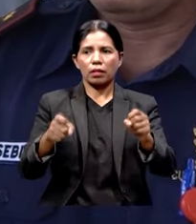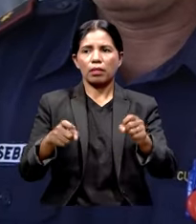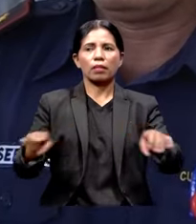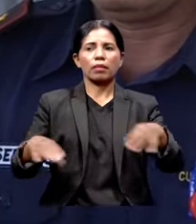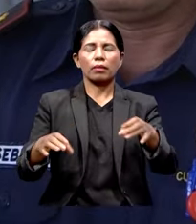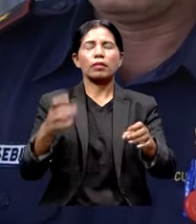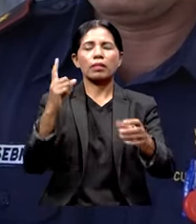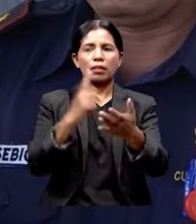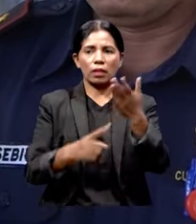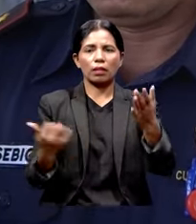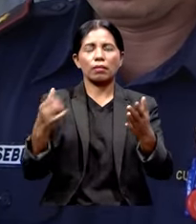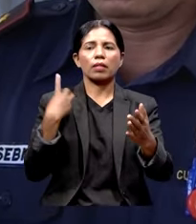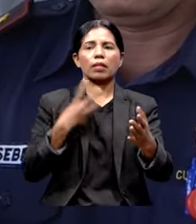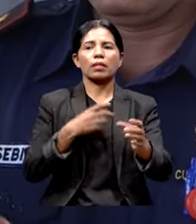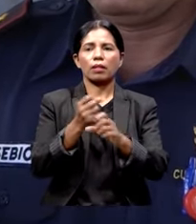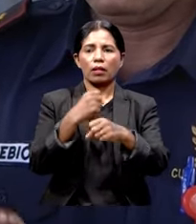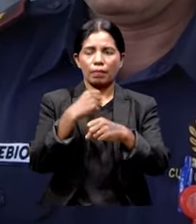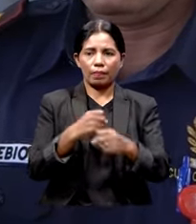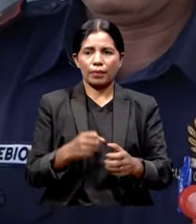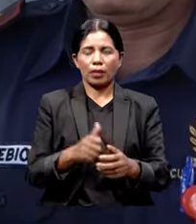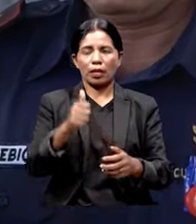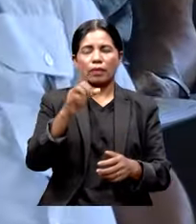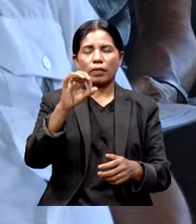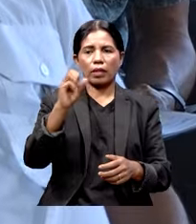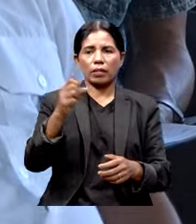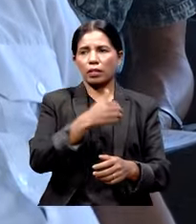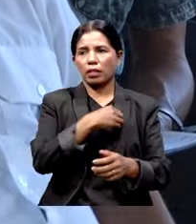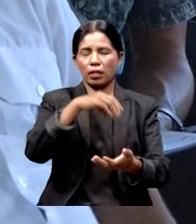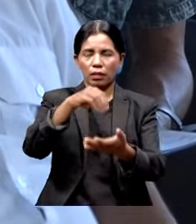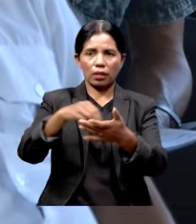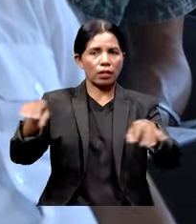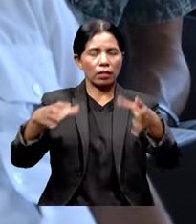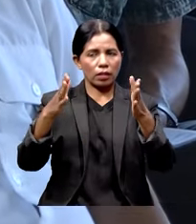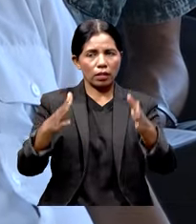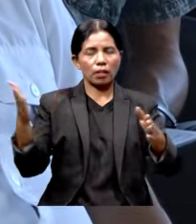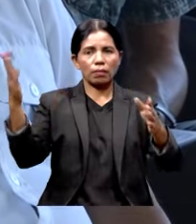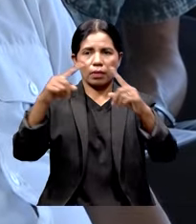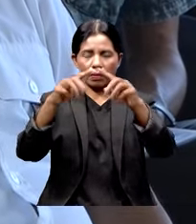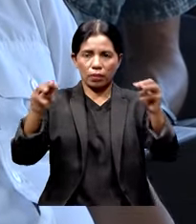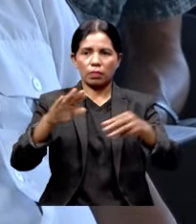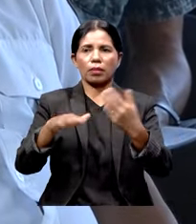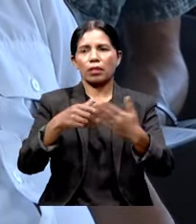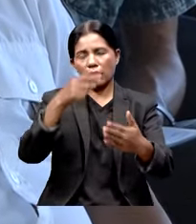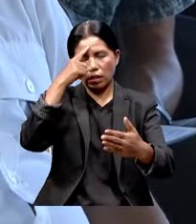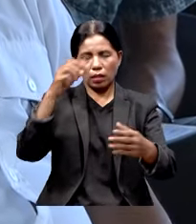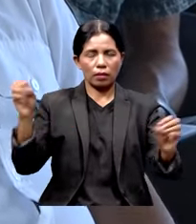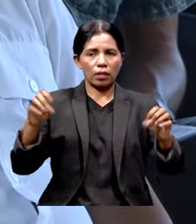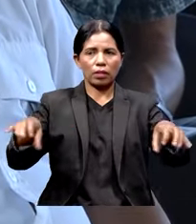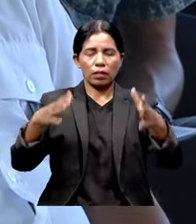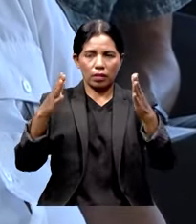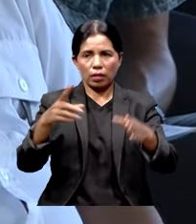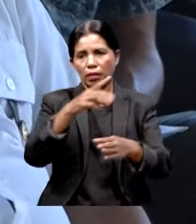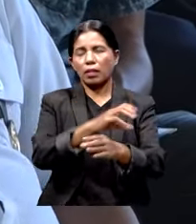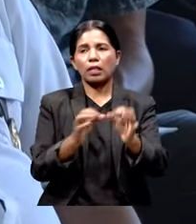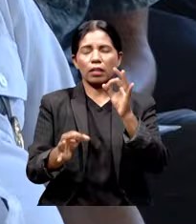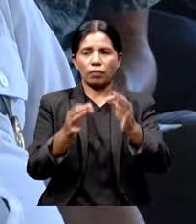rumah tak halau ida nene kalau. Durante ne ai faesa se dog destaca ni funcionari sira ba municipio sira tamba menos recurso humano